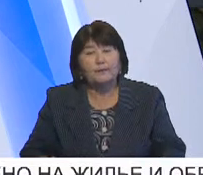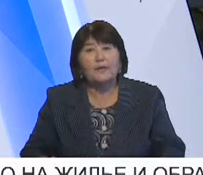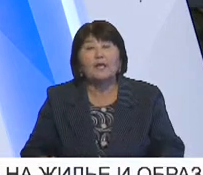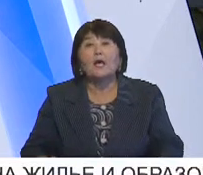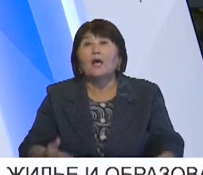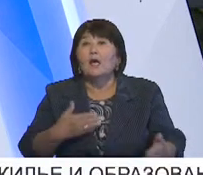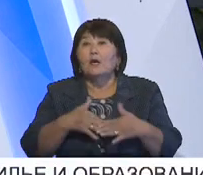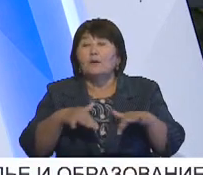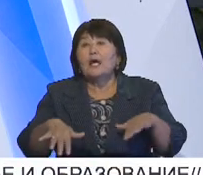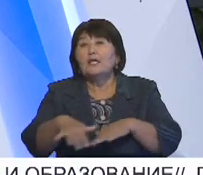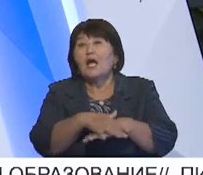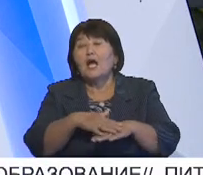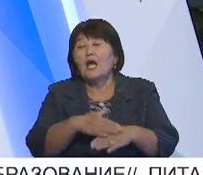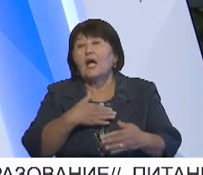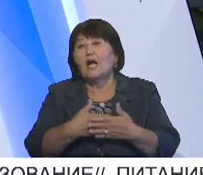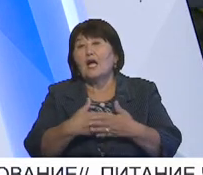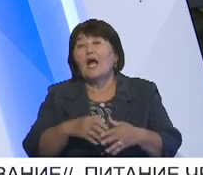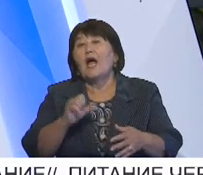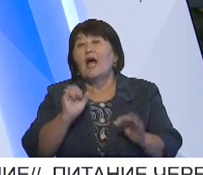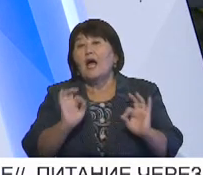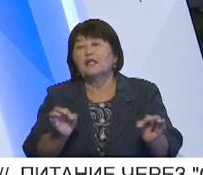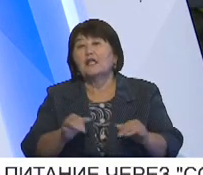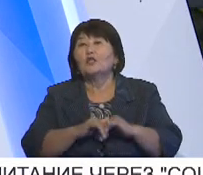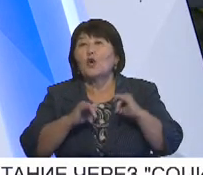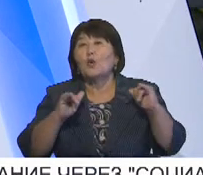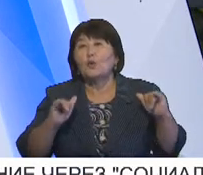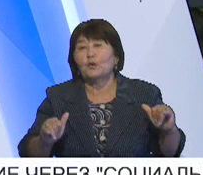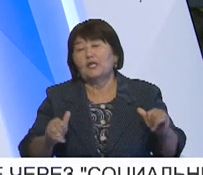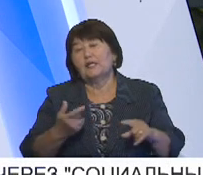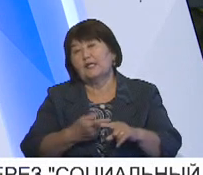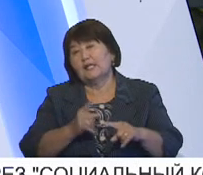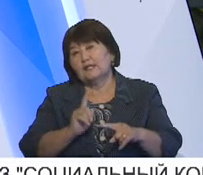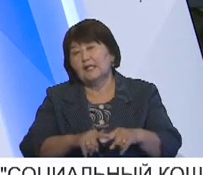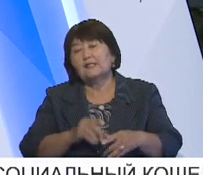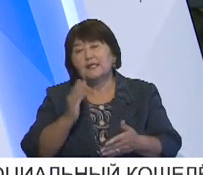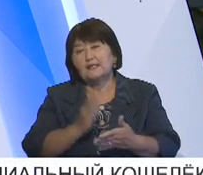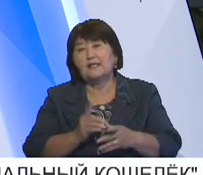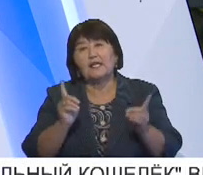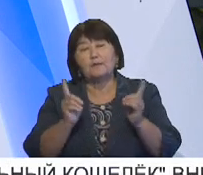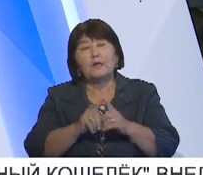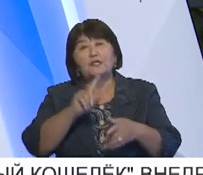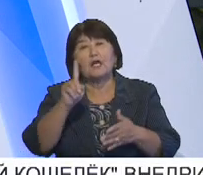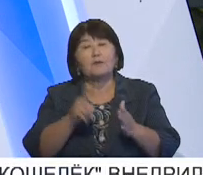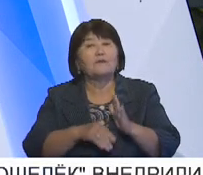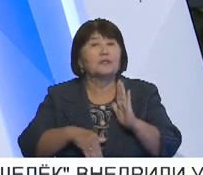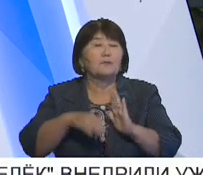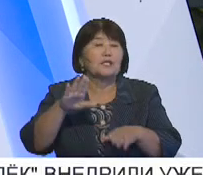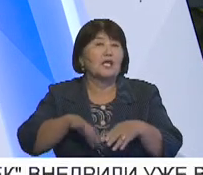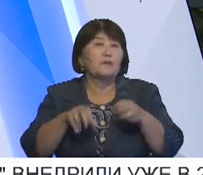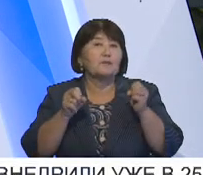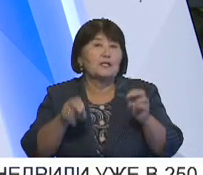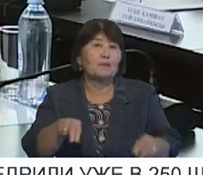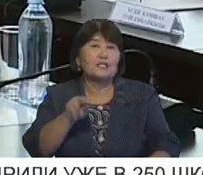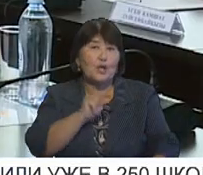по инициативе общественного объединения адже урню справедливость и развитие состоялась встреча по вопросам повышения безопасности